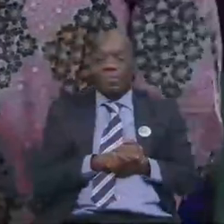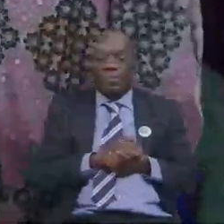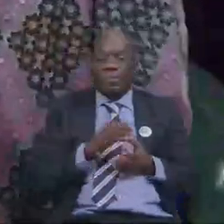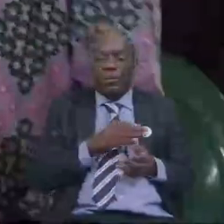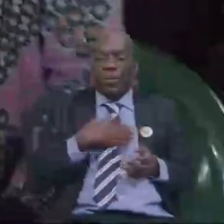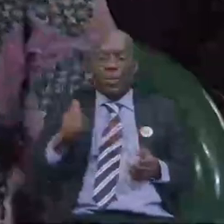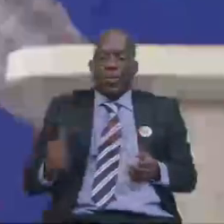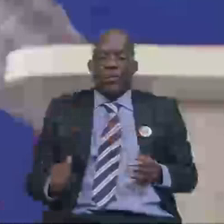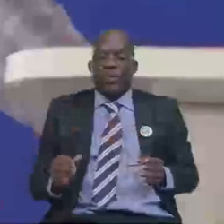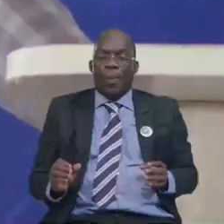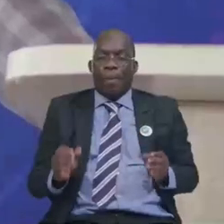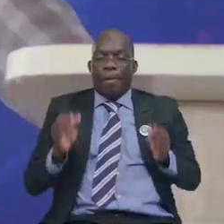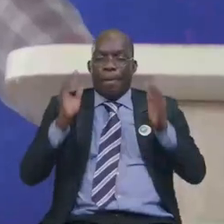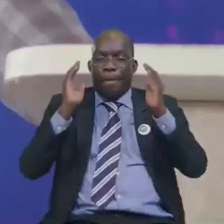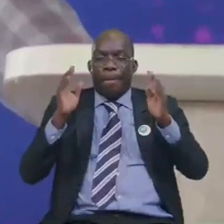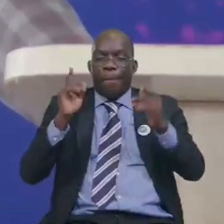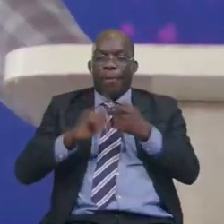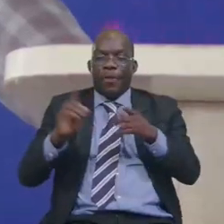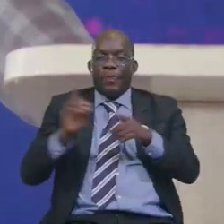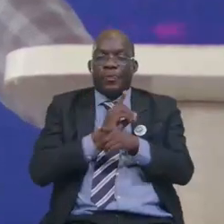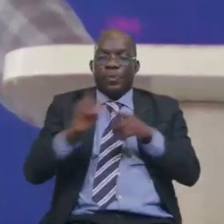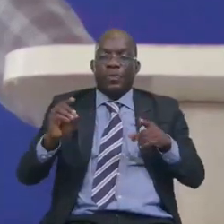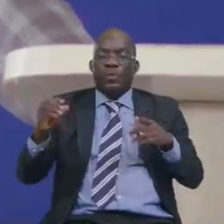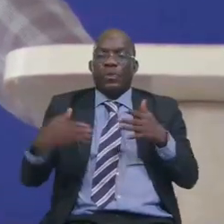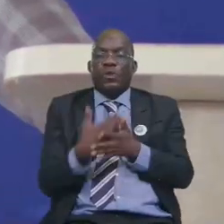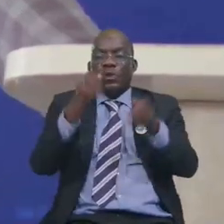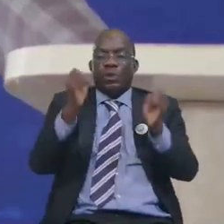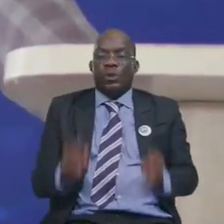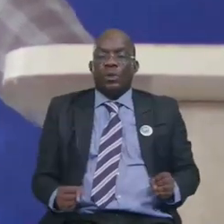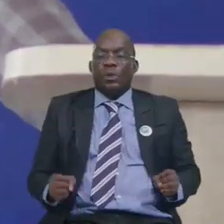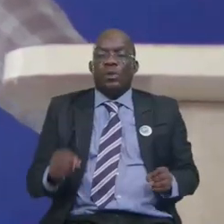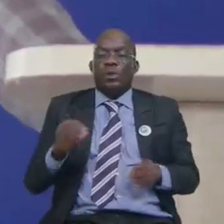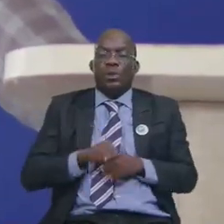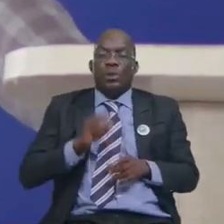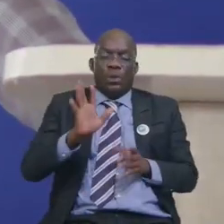dédicace aux devoir la nouvelle dynamique dans votre cœur